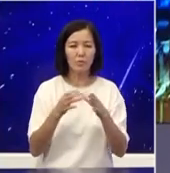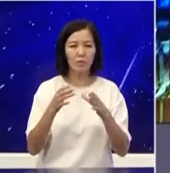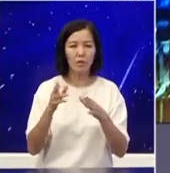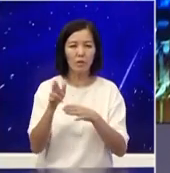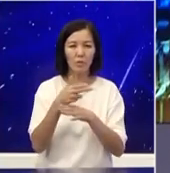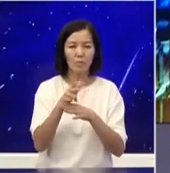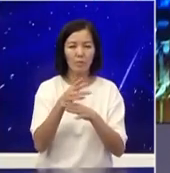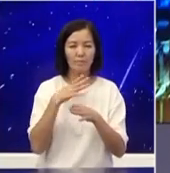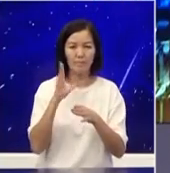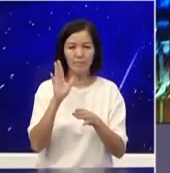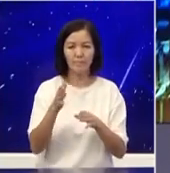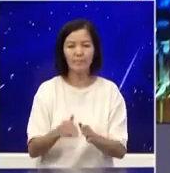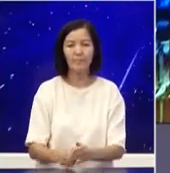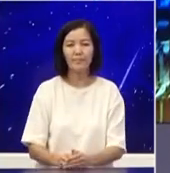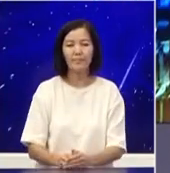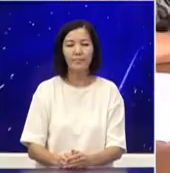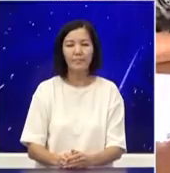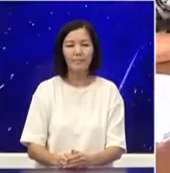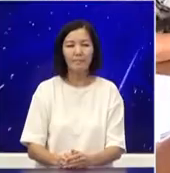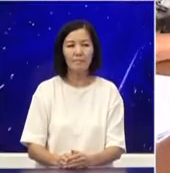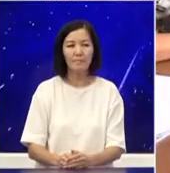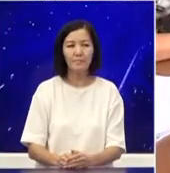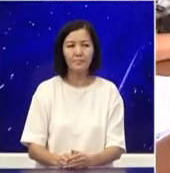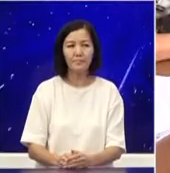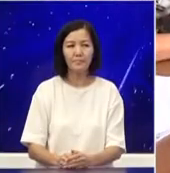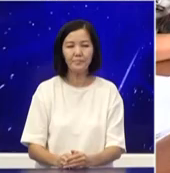съемочная группа. Подробности в сюжете.